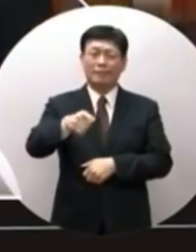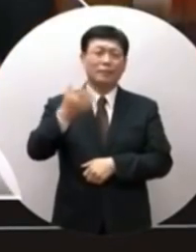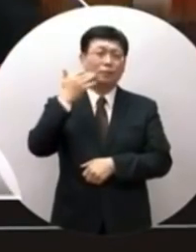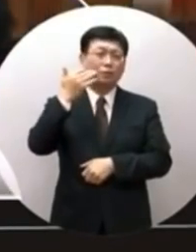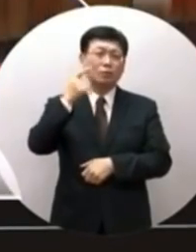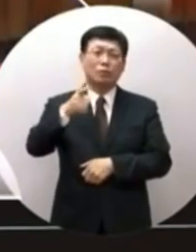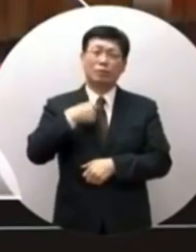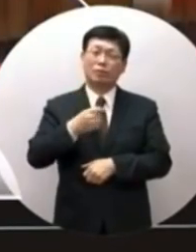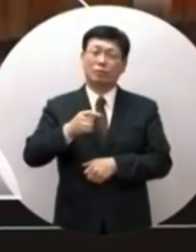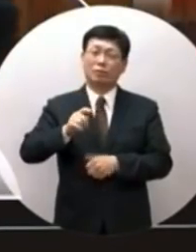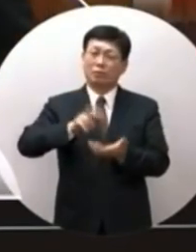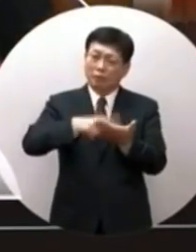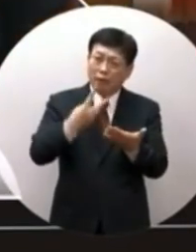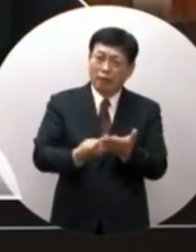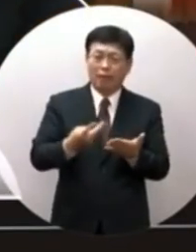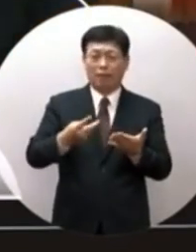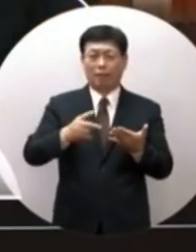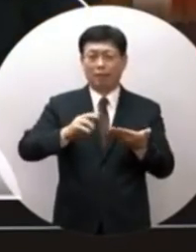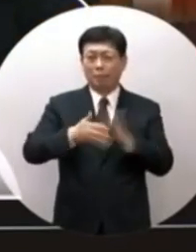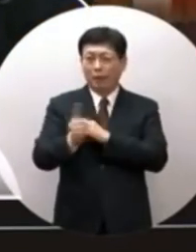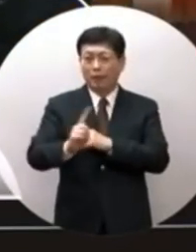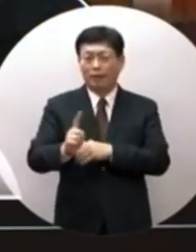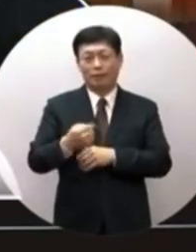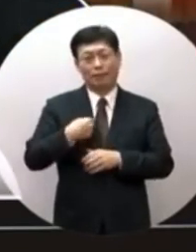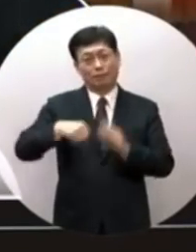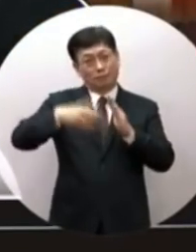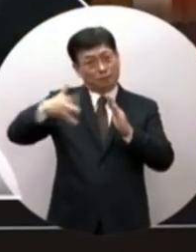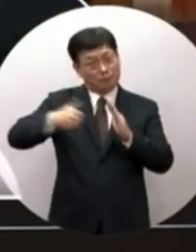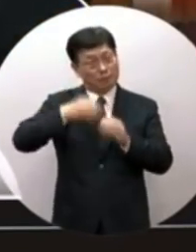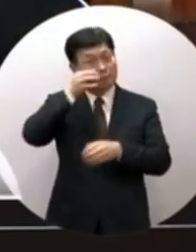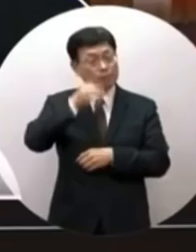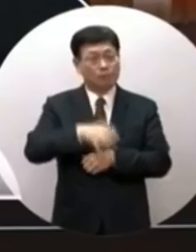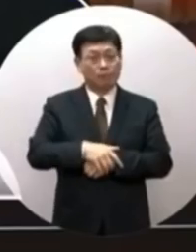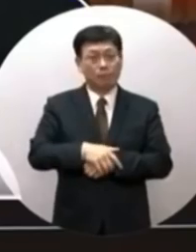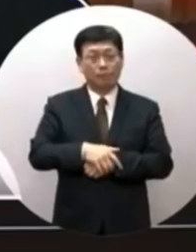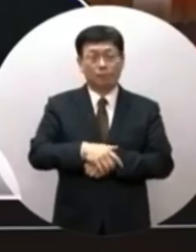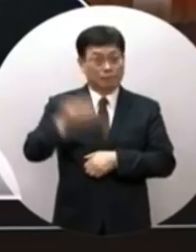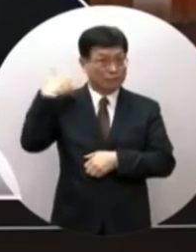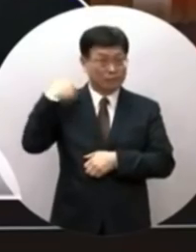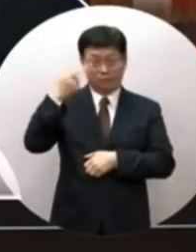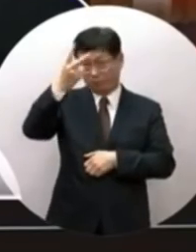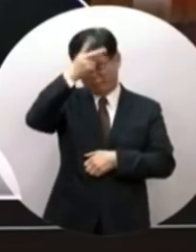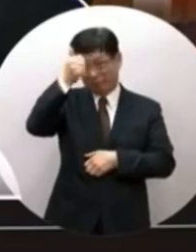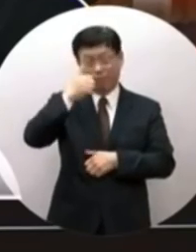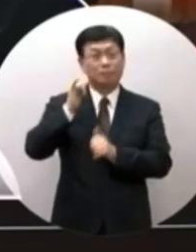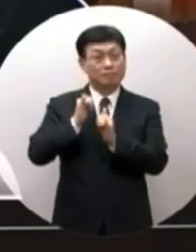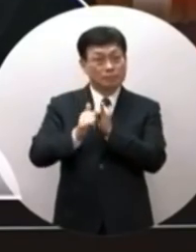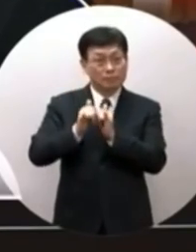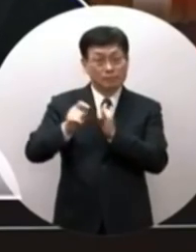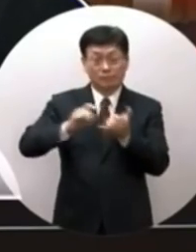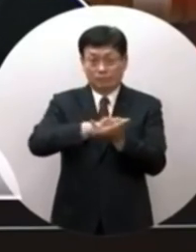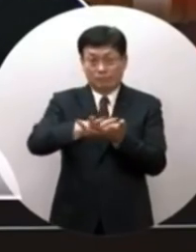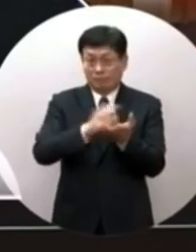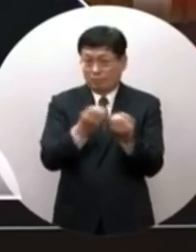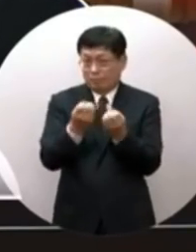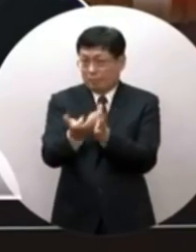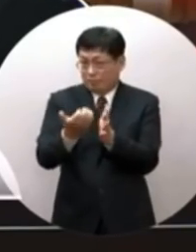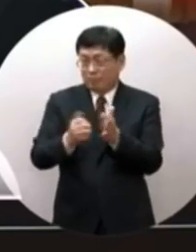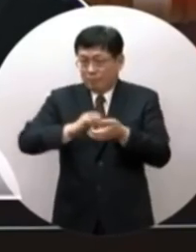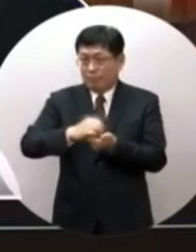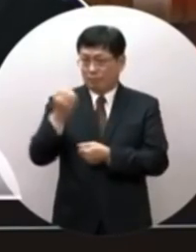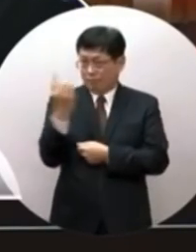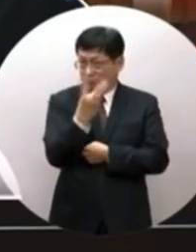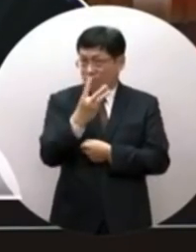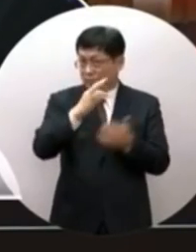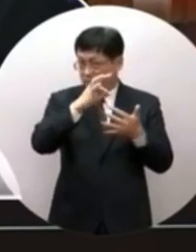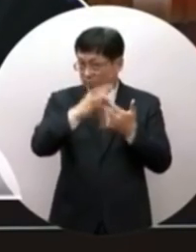人家发一个文章底啊，我听一定听。曾国藩曾说，社会大乱之前，必有三种